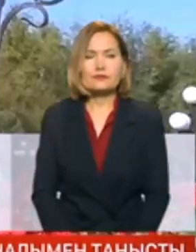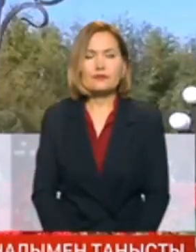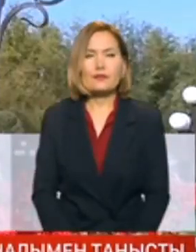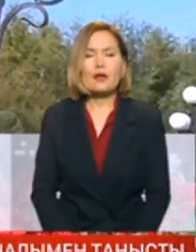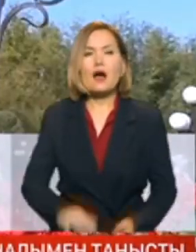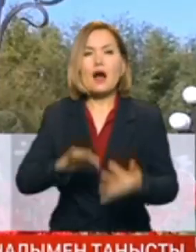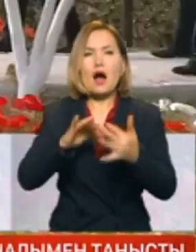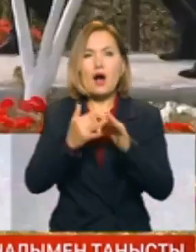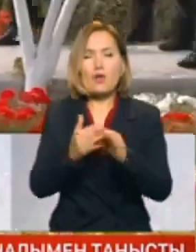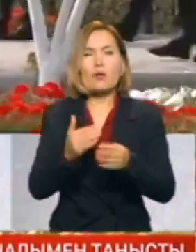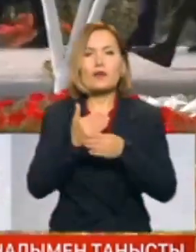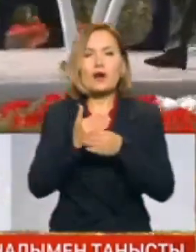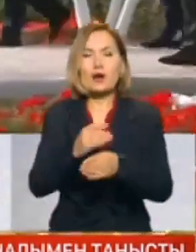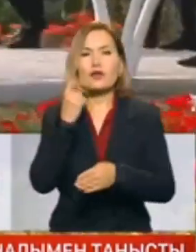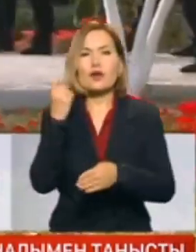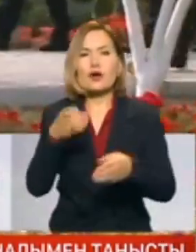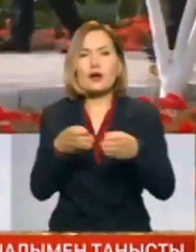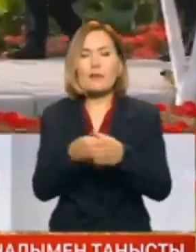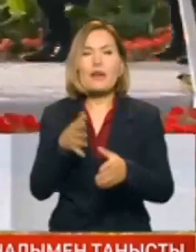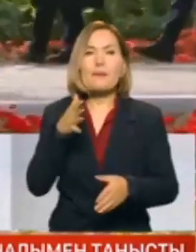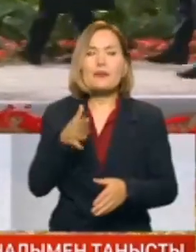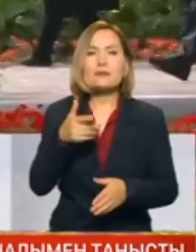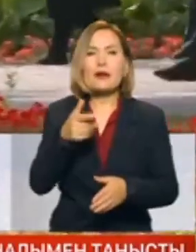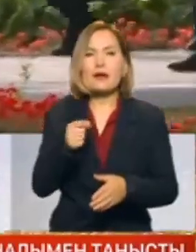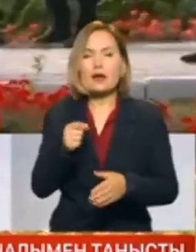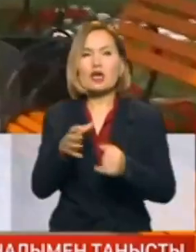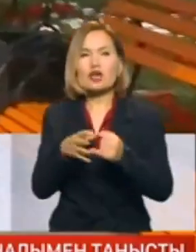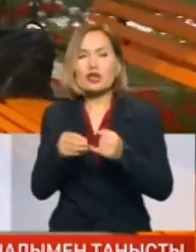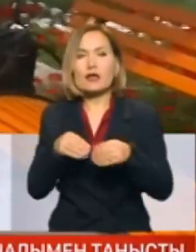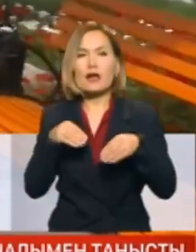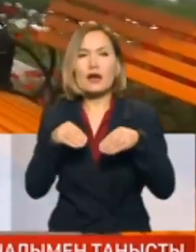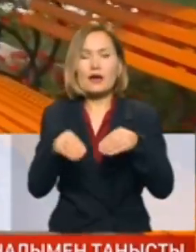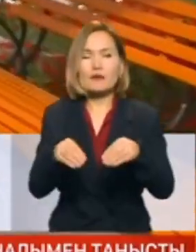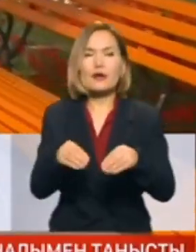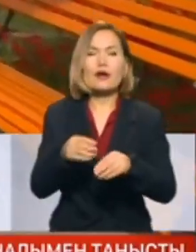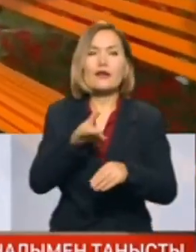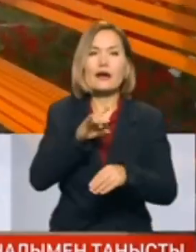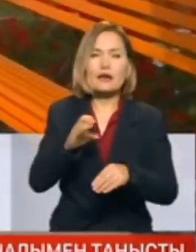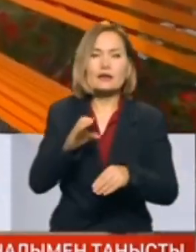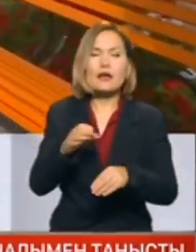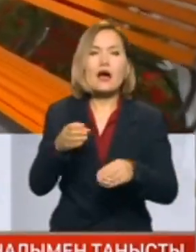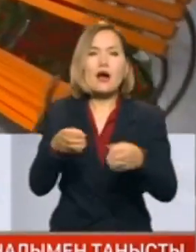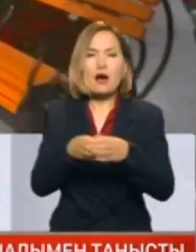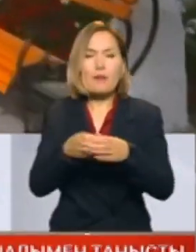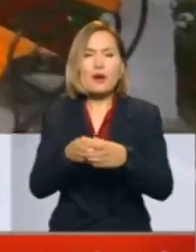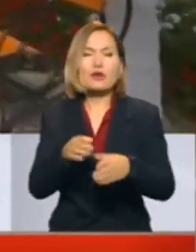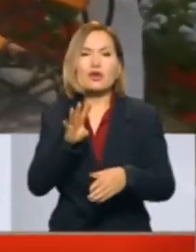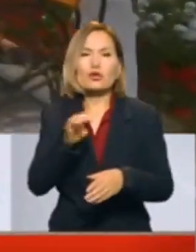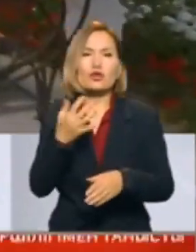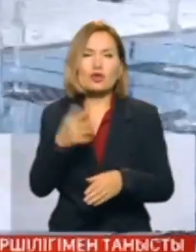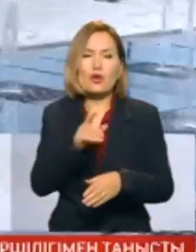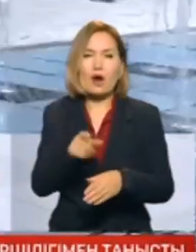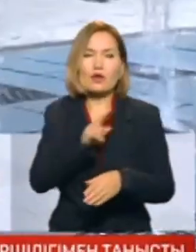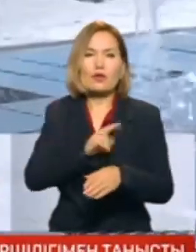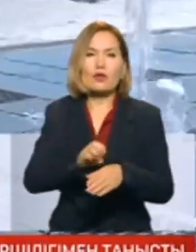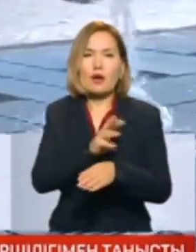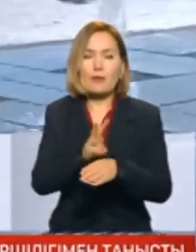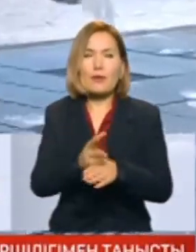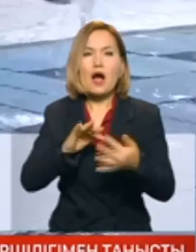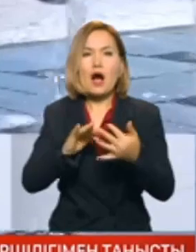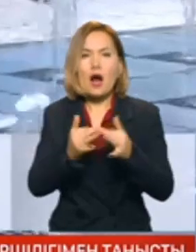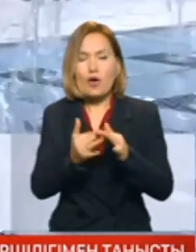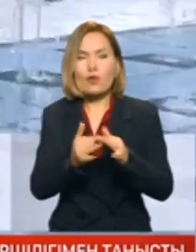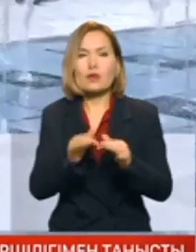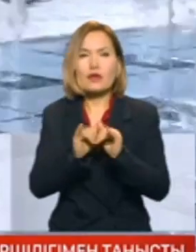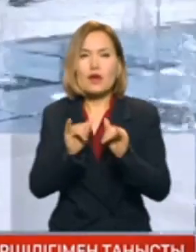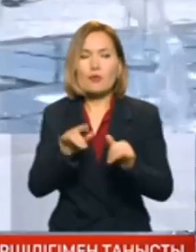Ауылға демеушілік ететін шаруашылық 5000 гектар жерге күріш егеді. Компания 470 тұрғынды жұмыспен қамтып отыр. Әрі жыл сайын ауылдың дамуына 100 миллион